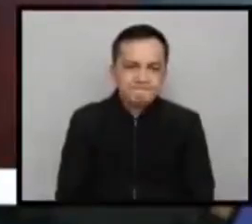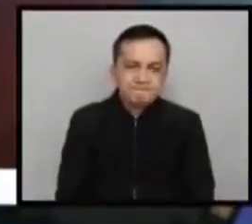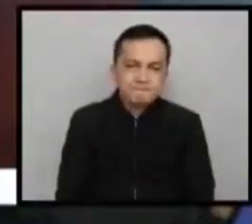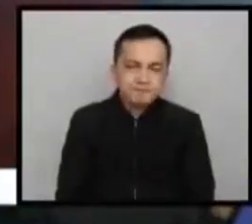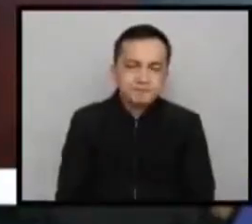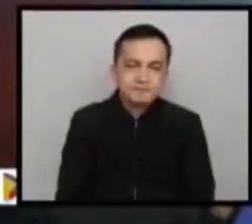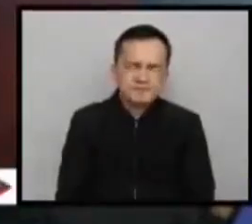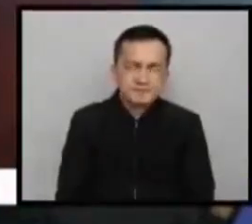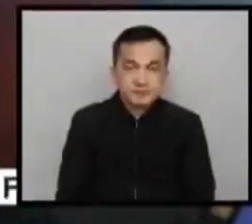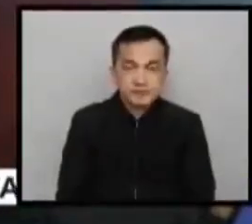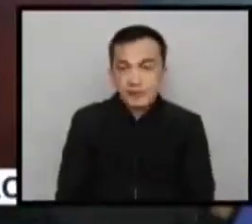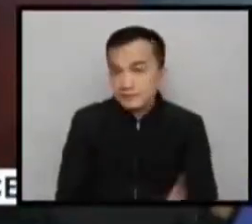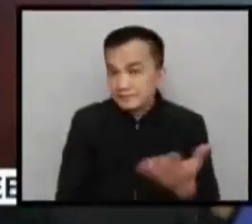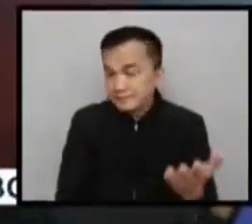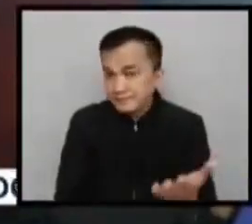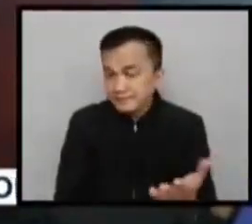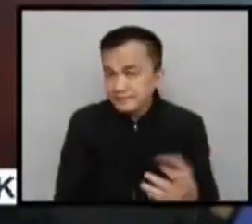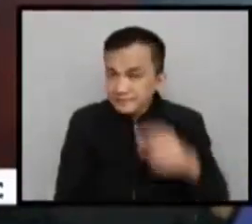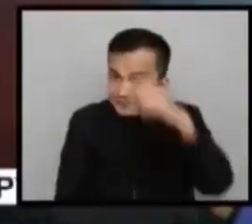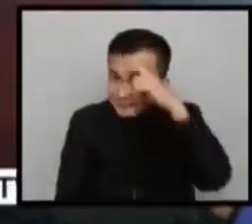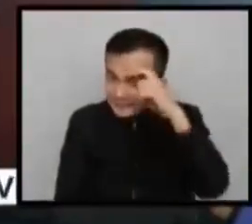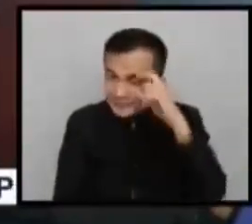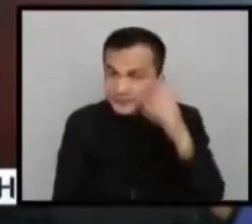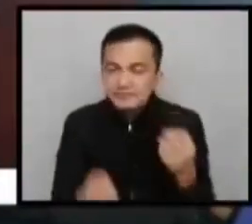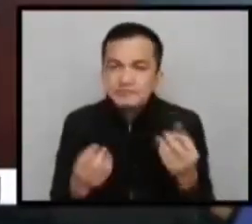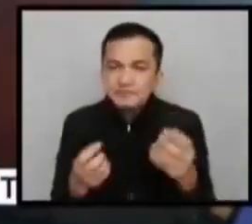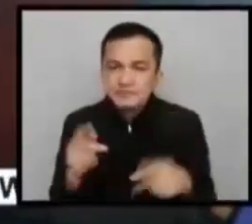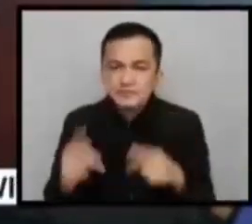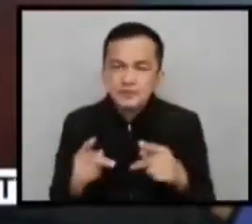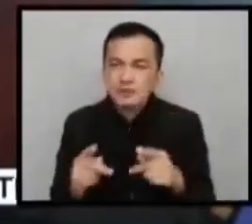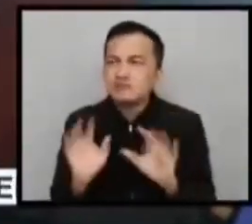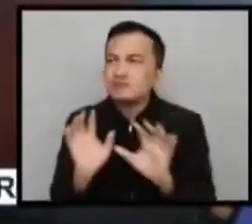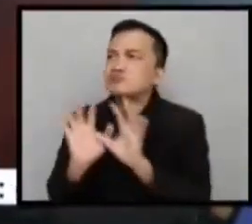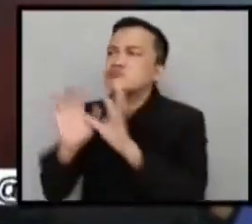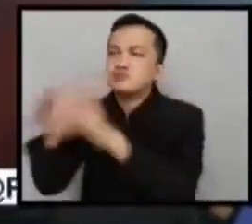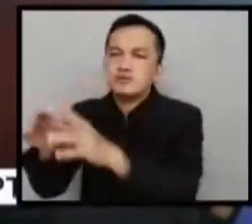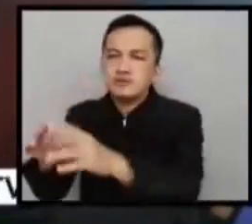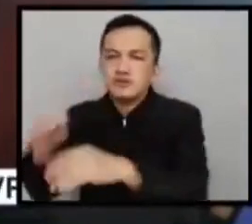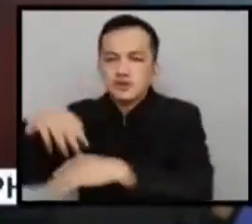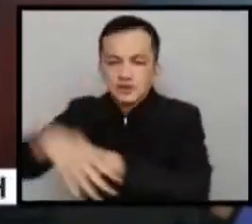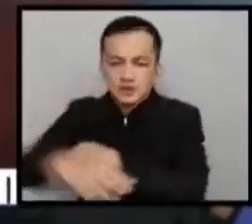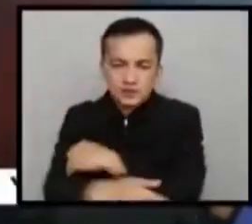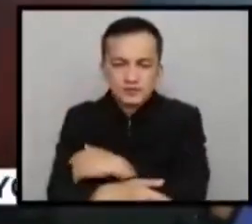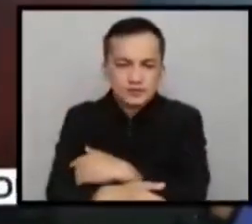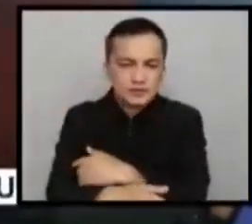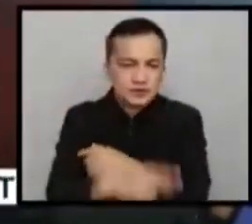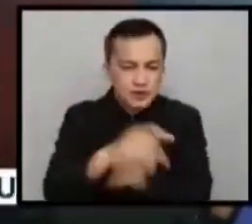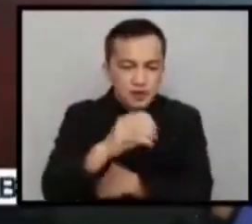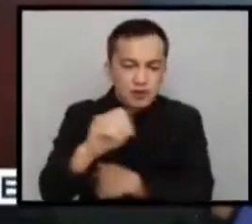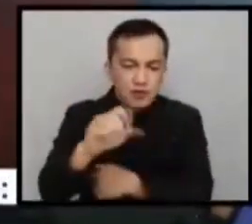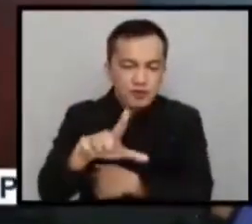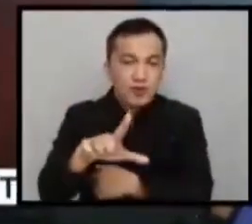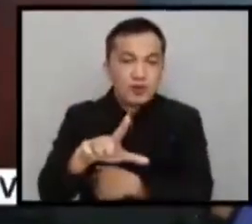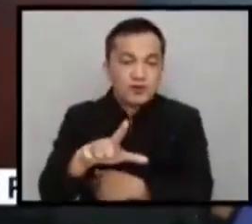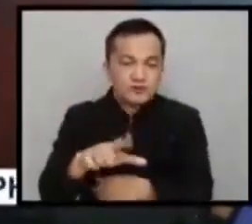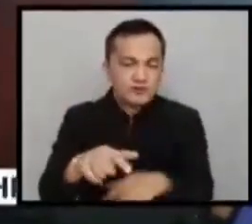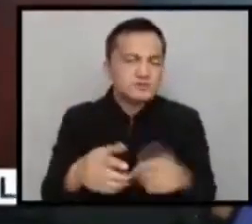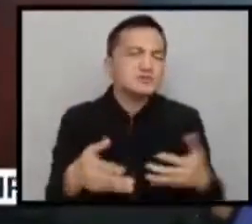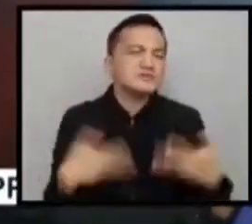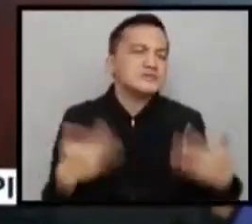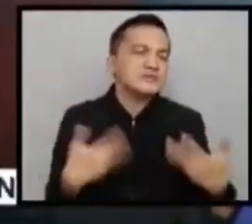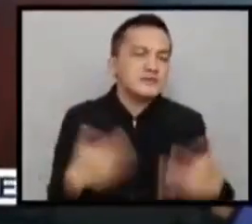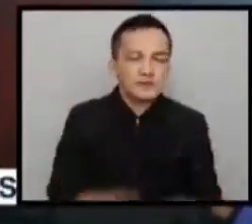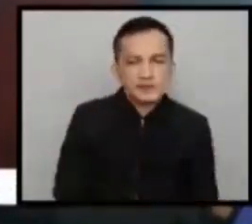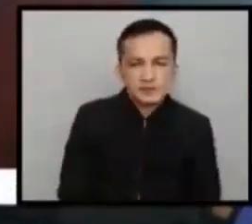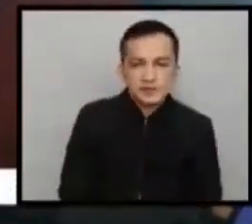Dahil tag-init na, marami po sa ating mga kababayan ang dumarayo sa mga dagat at swimming pool para magpalamig. At isa nga sa madalas tayuhin ay ang